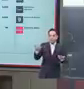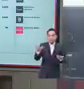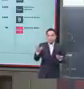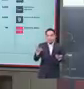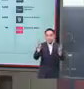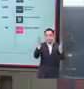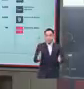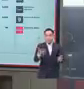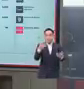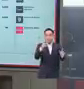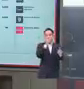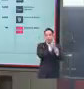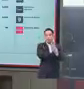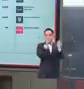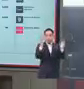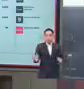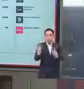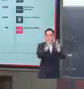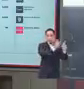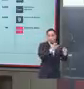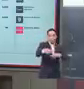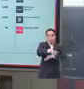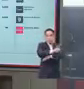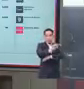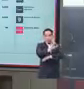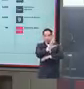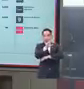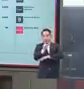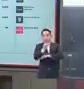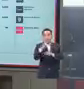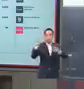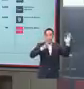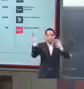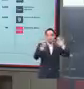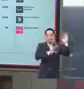menentukan penduduk di pada di Padang serai dan juga ciuman beliau krusi terakhir